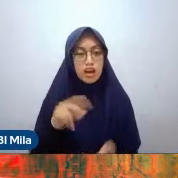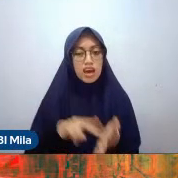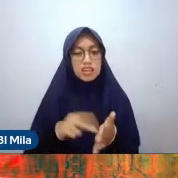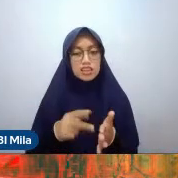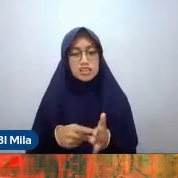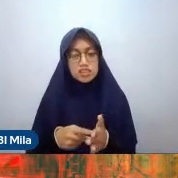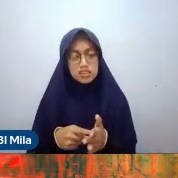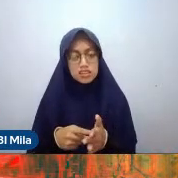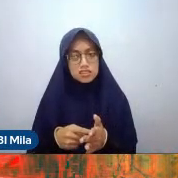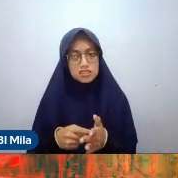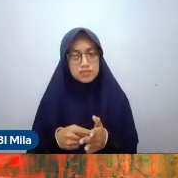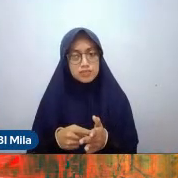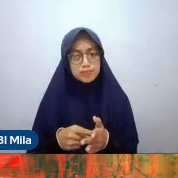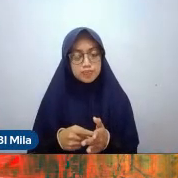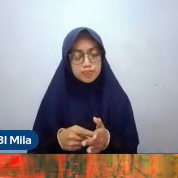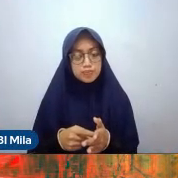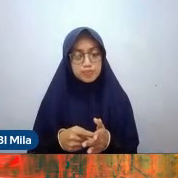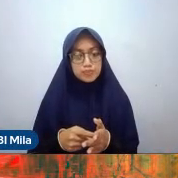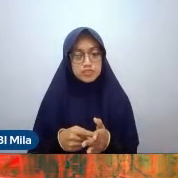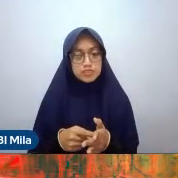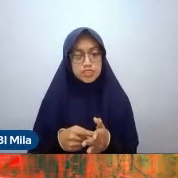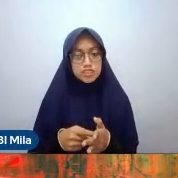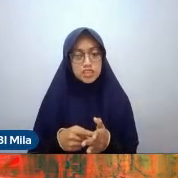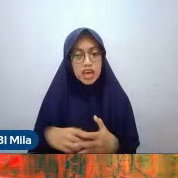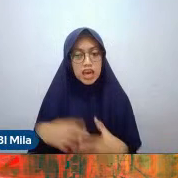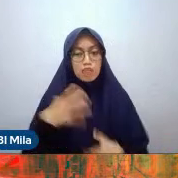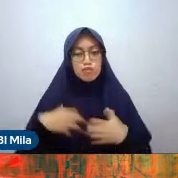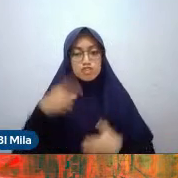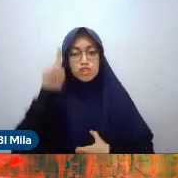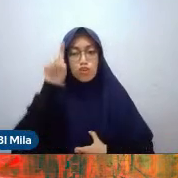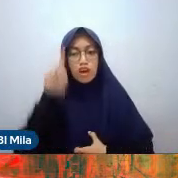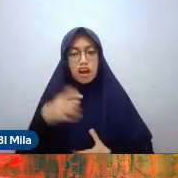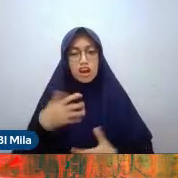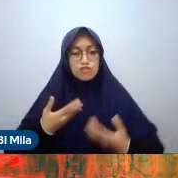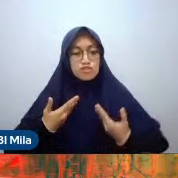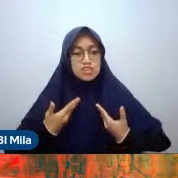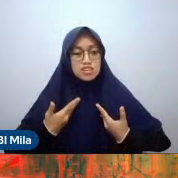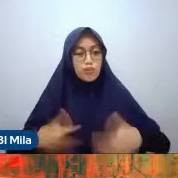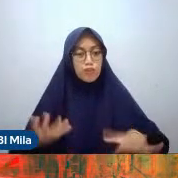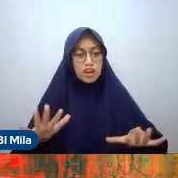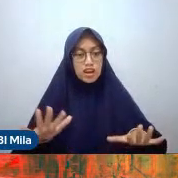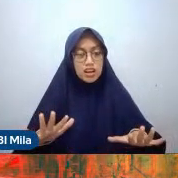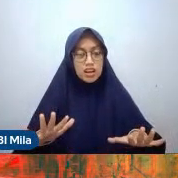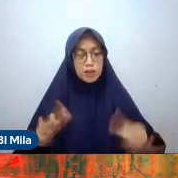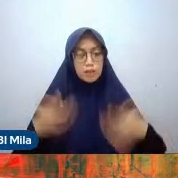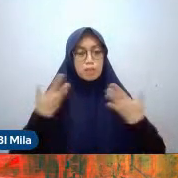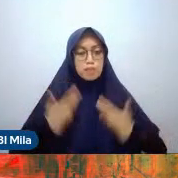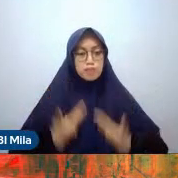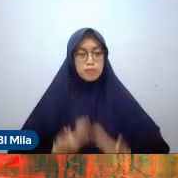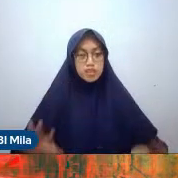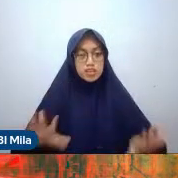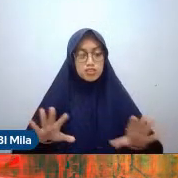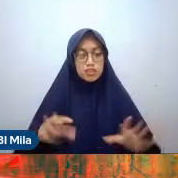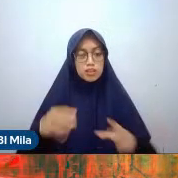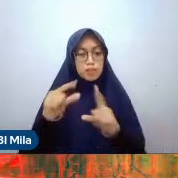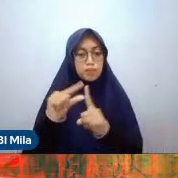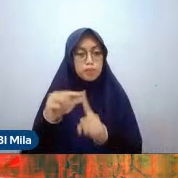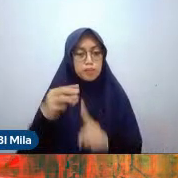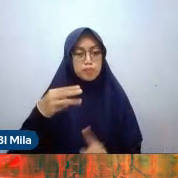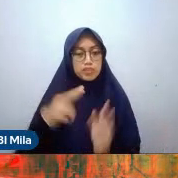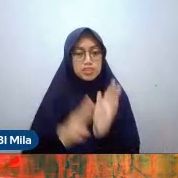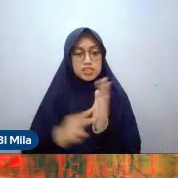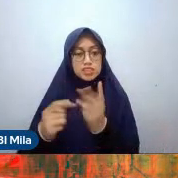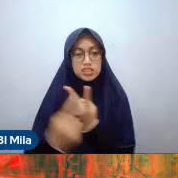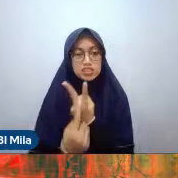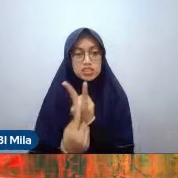itu sesuatu yang harus disalurkan. Setiap anak itu harus punya media penyaluran emosinya. Jadi, kita